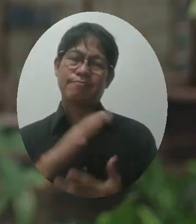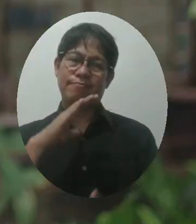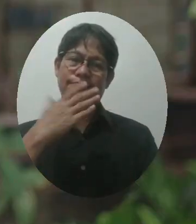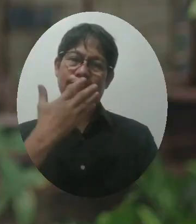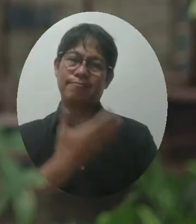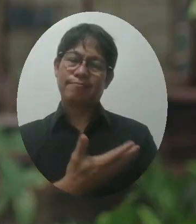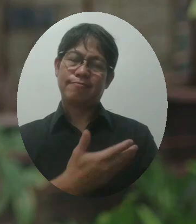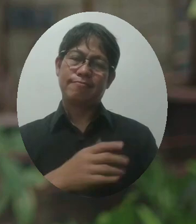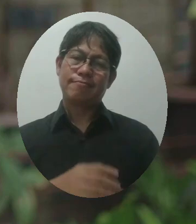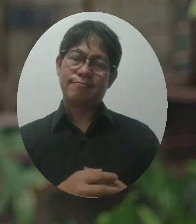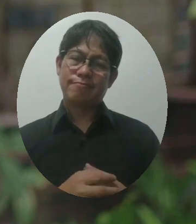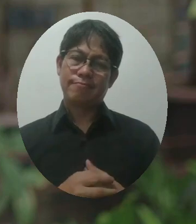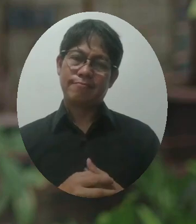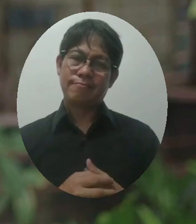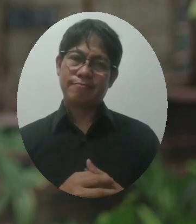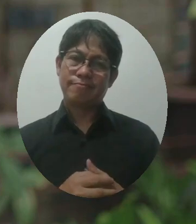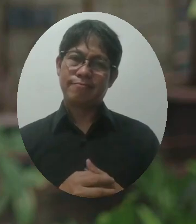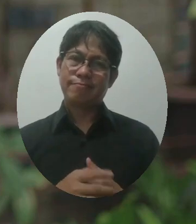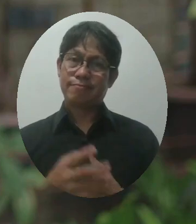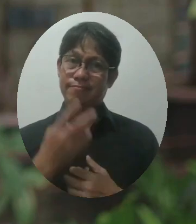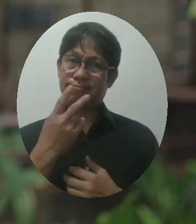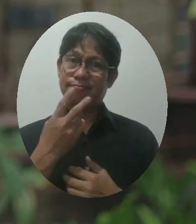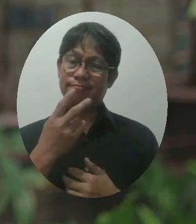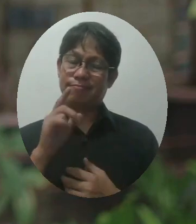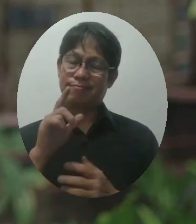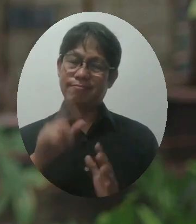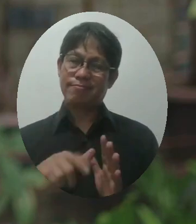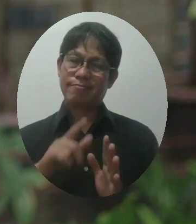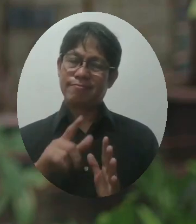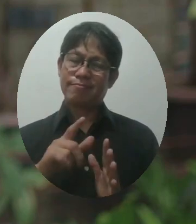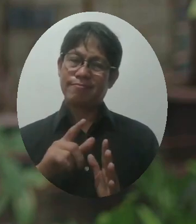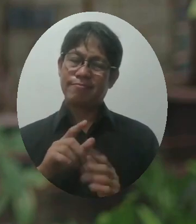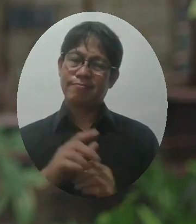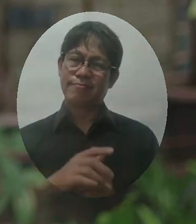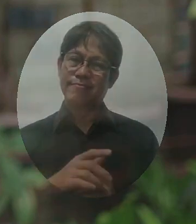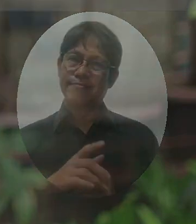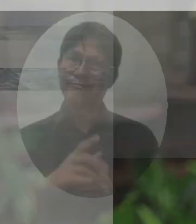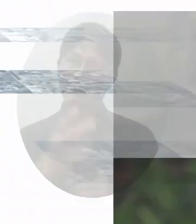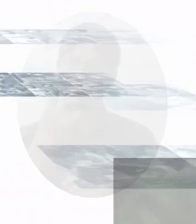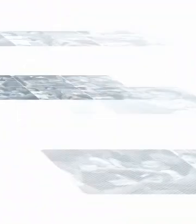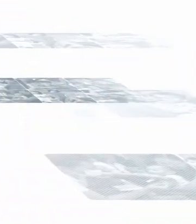Sa pagbabalik ng kapwa ko, mahal ko, alamin natin ang pangarap ni Cloud.